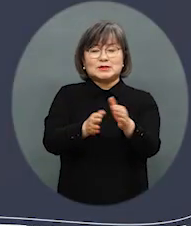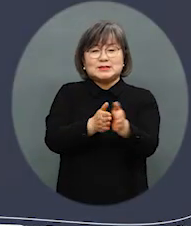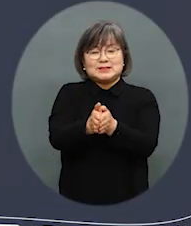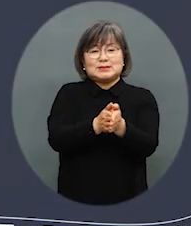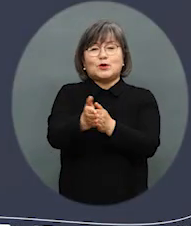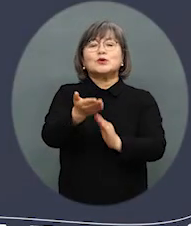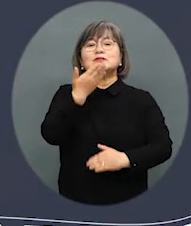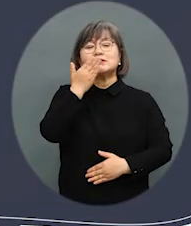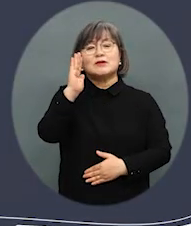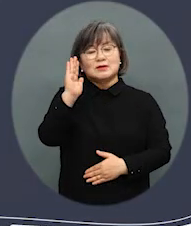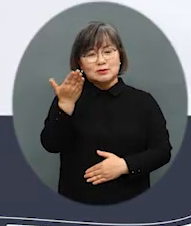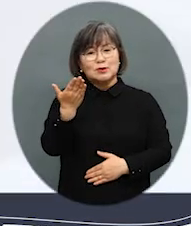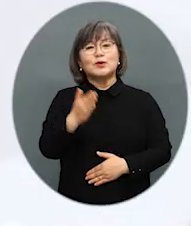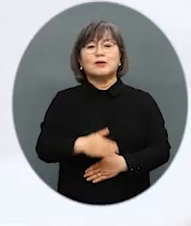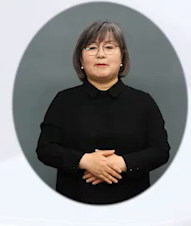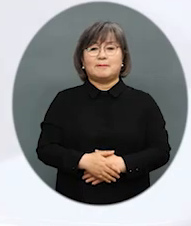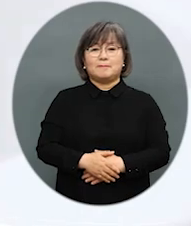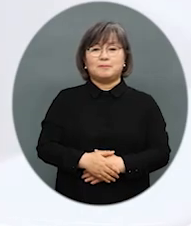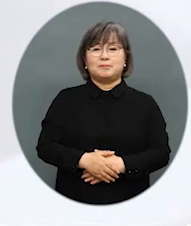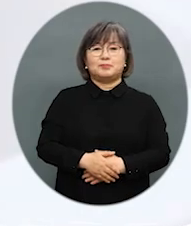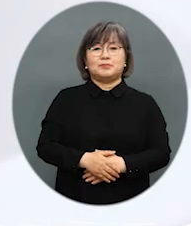잠깐 손 씻고 드셔야죠.